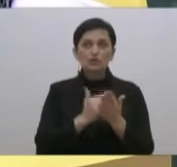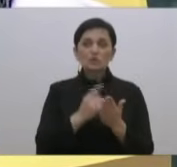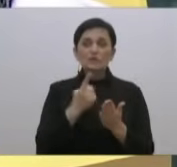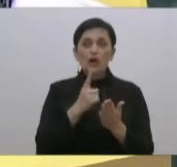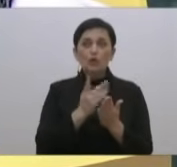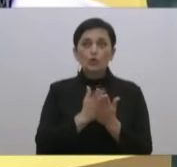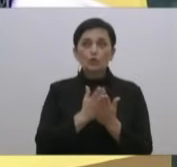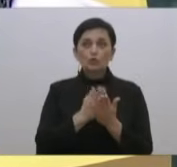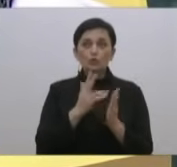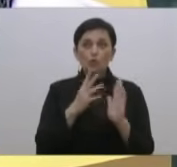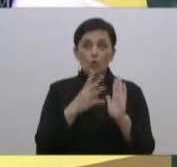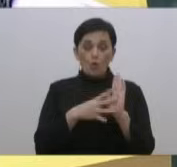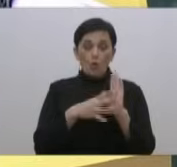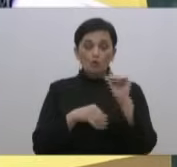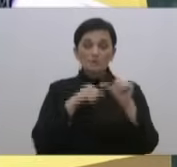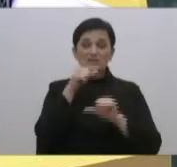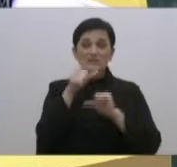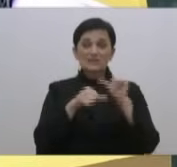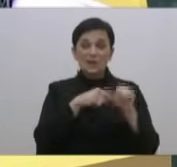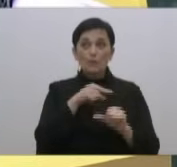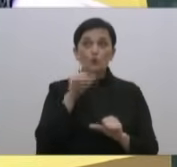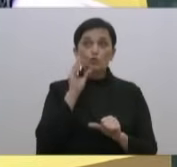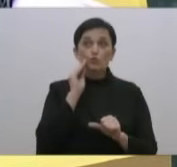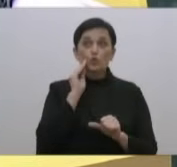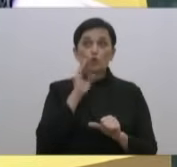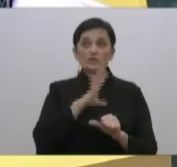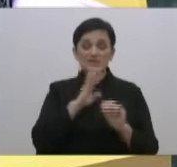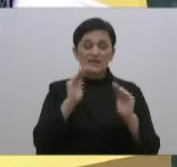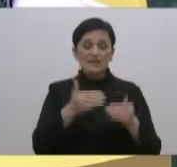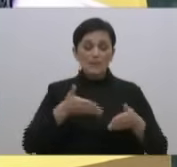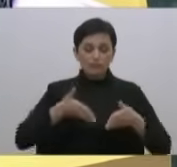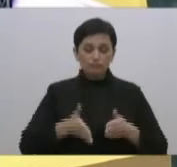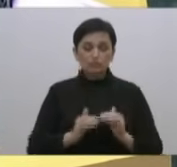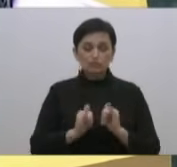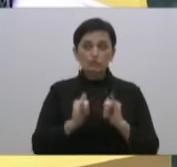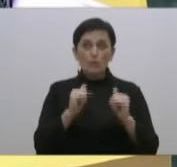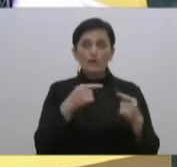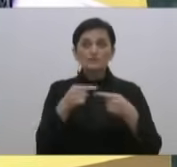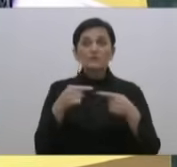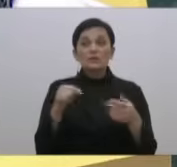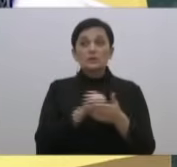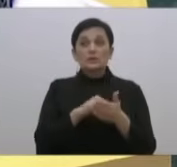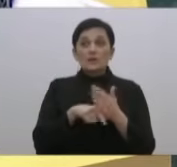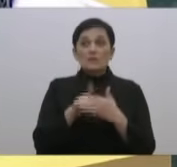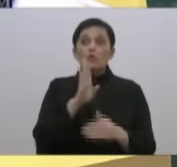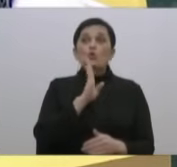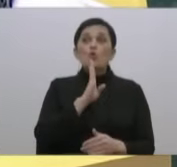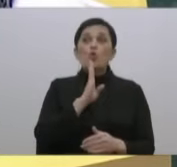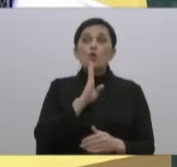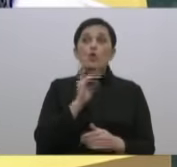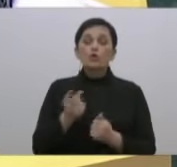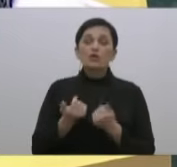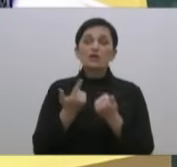არის ეს? 90-იან წლებში, როდესაც ისეას დაბალი იყო შობადობა, სხვადასხვა მიზეზის გამო გოგონათა